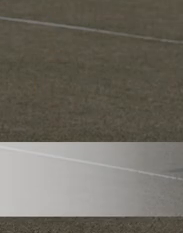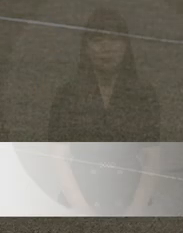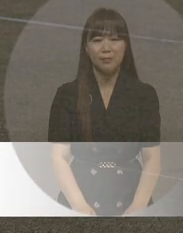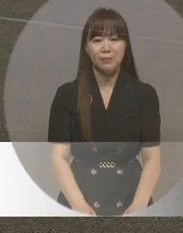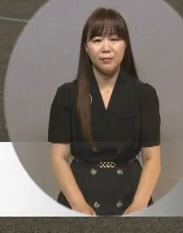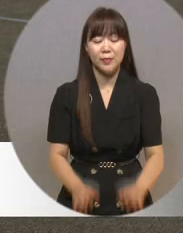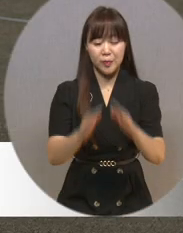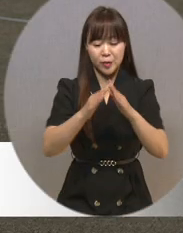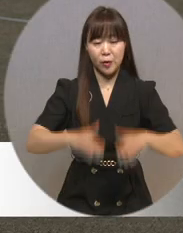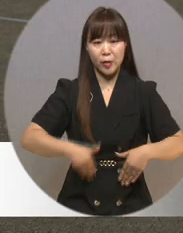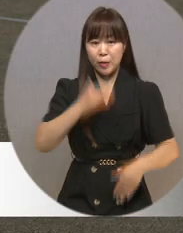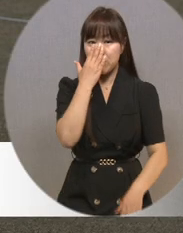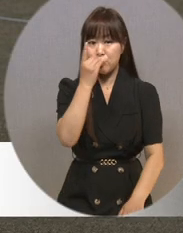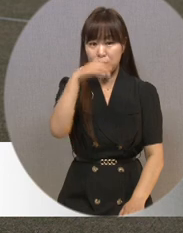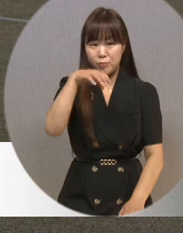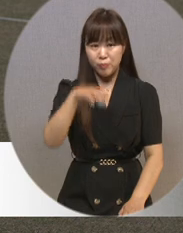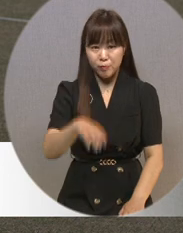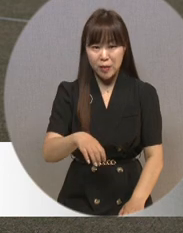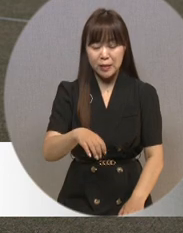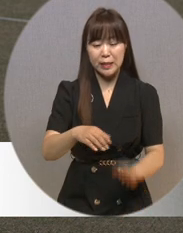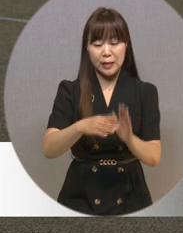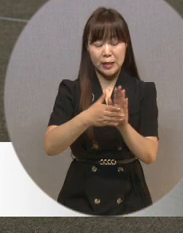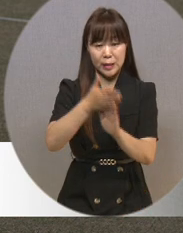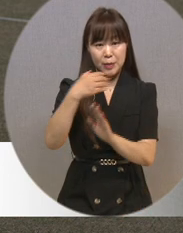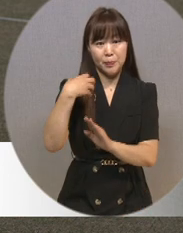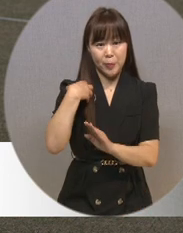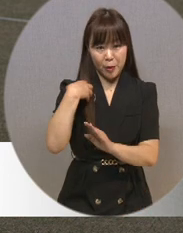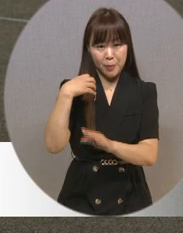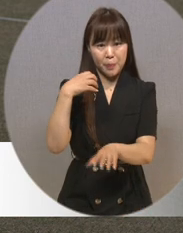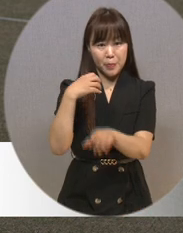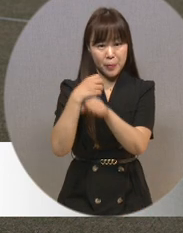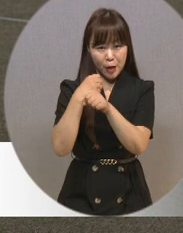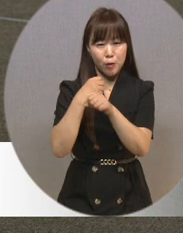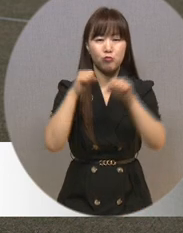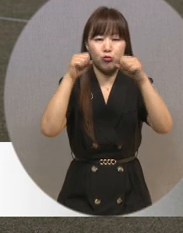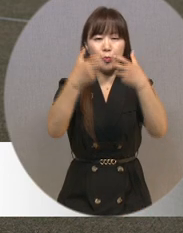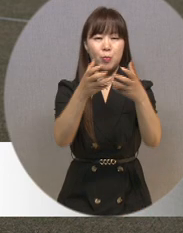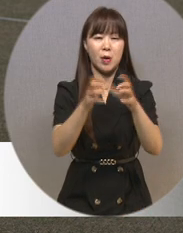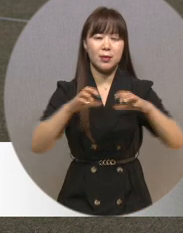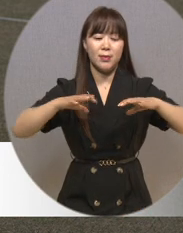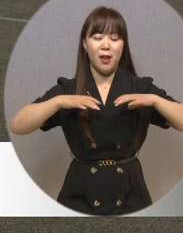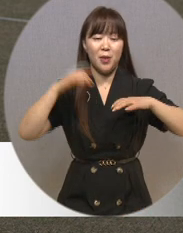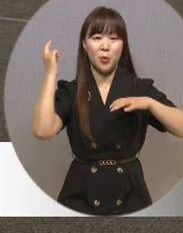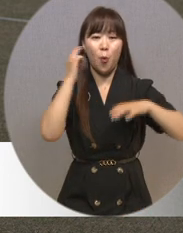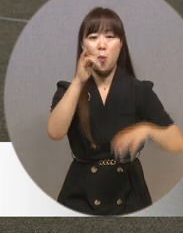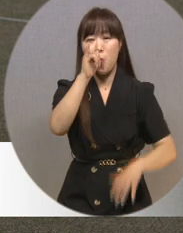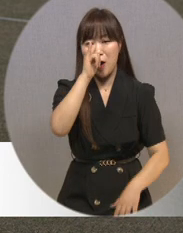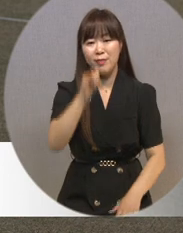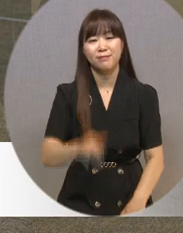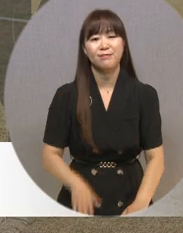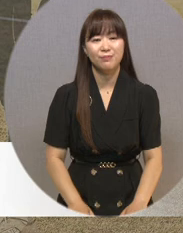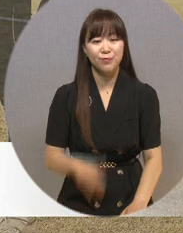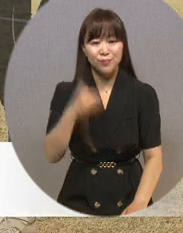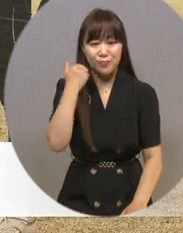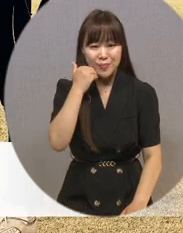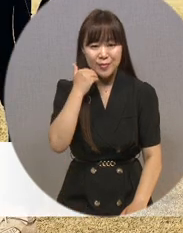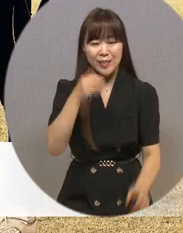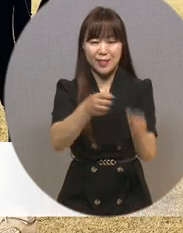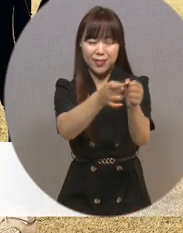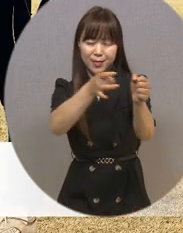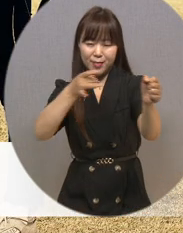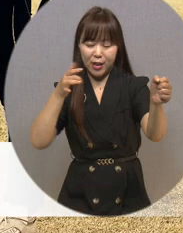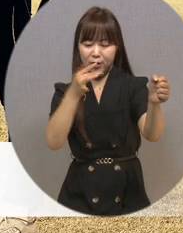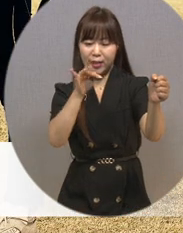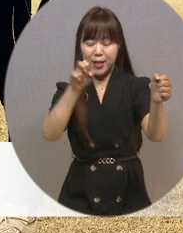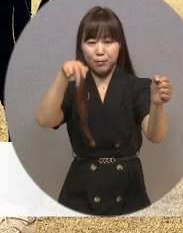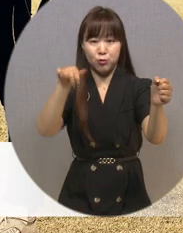전남 순천시는 최근 시청 소속 직장 운동 경기부에 자랑스러운 소식을 전했습니다. 바로 양궁 선수